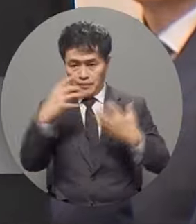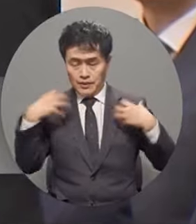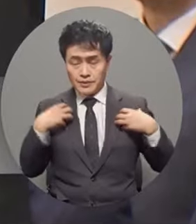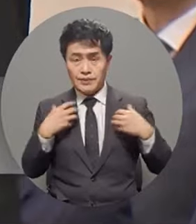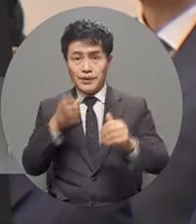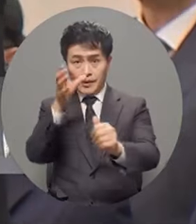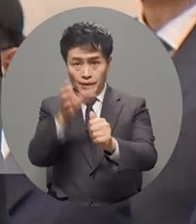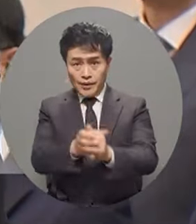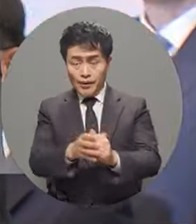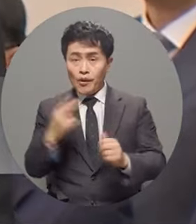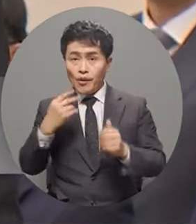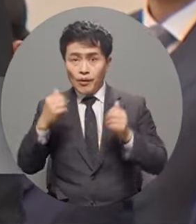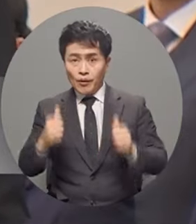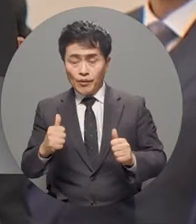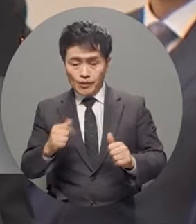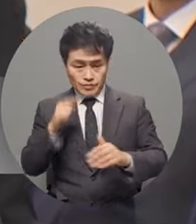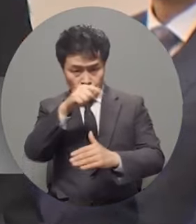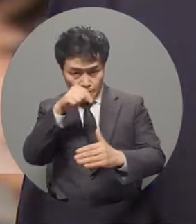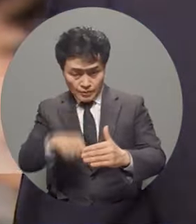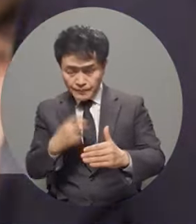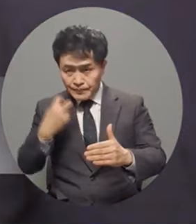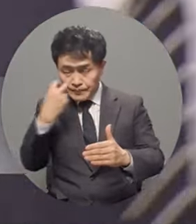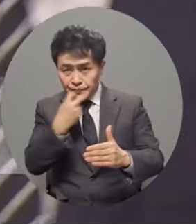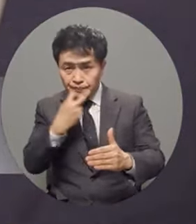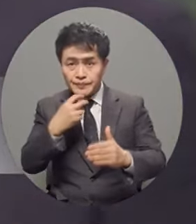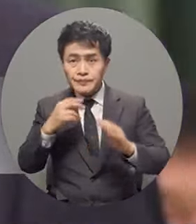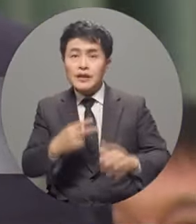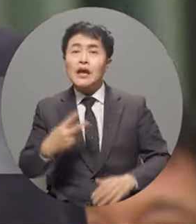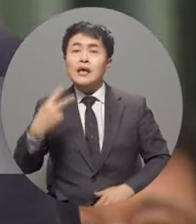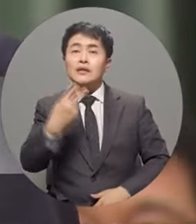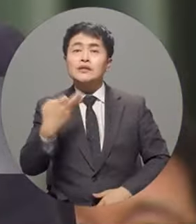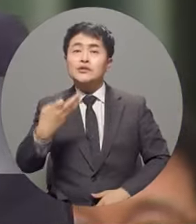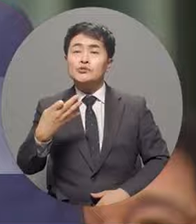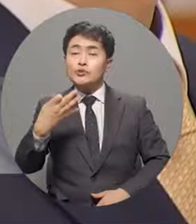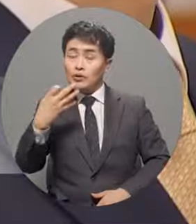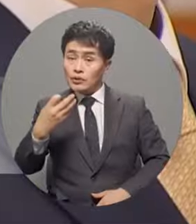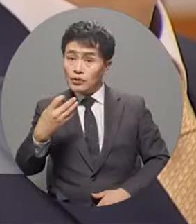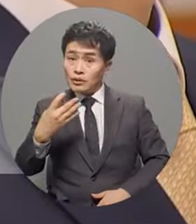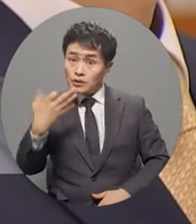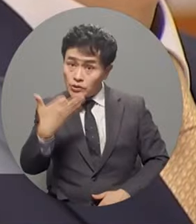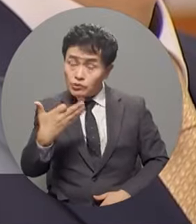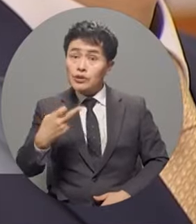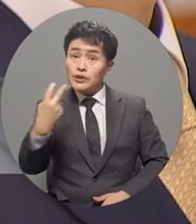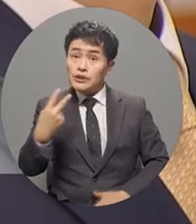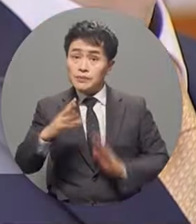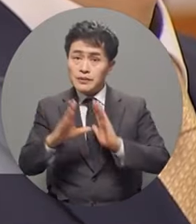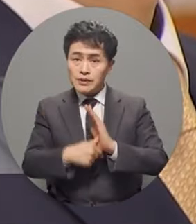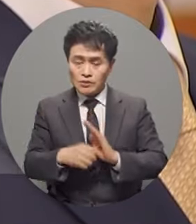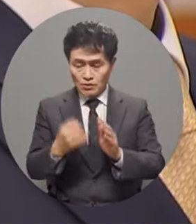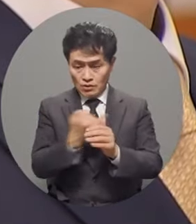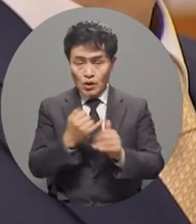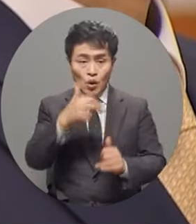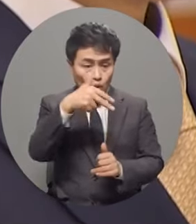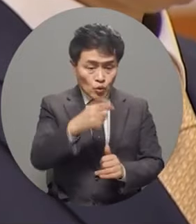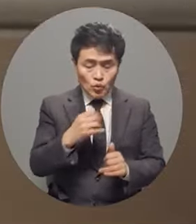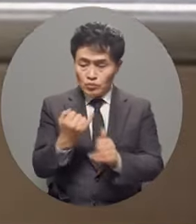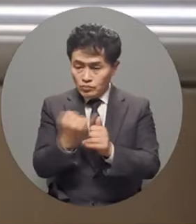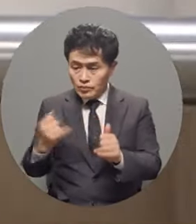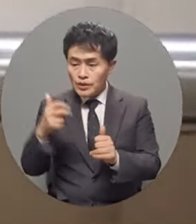뒤 검찰은 전방위적인 수사를 벌여 2019년과 2020년 조국 정경심 부부를 차례로